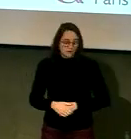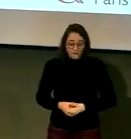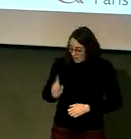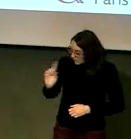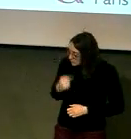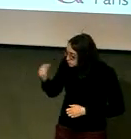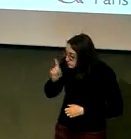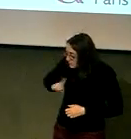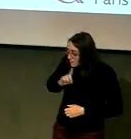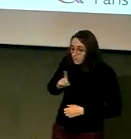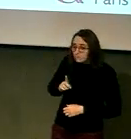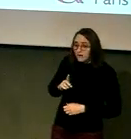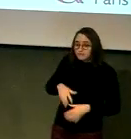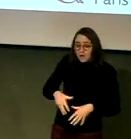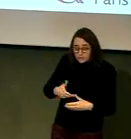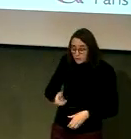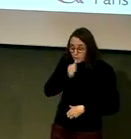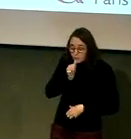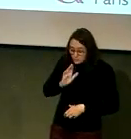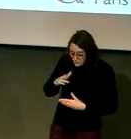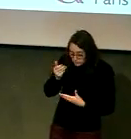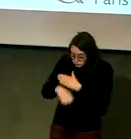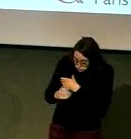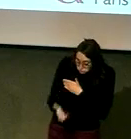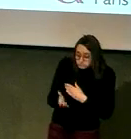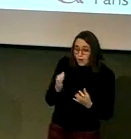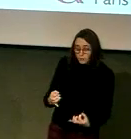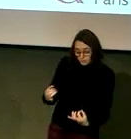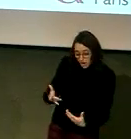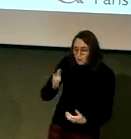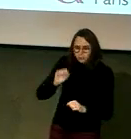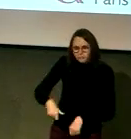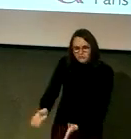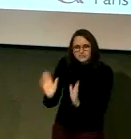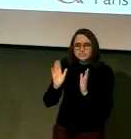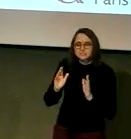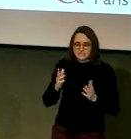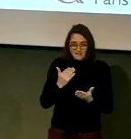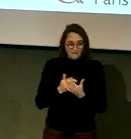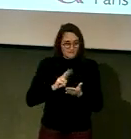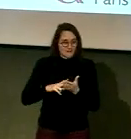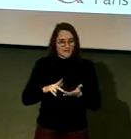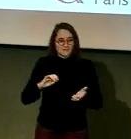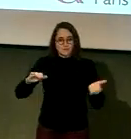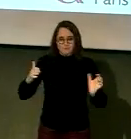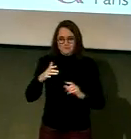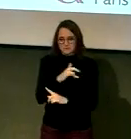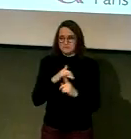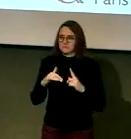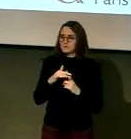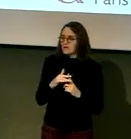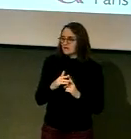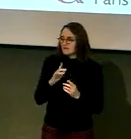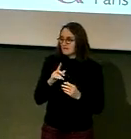et regardent t'es normal, etc., etc. Donc ça, c'est une pression sociale implicite qu'on voit beaucoup en Europe avec justement